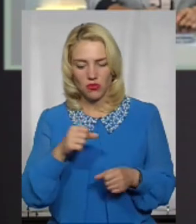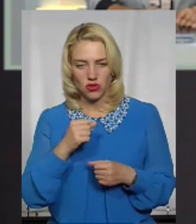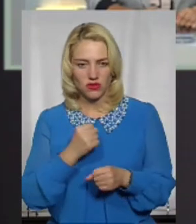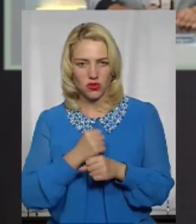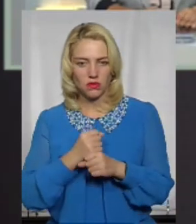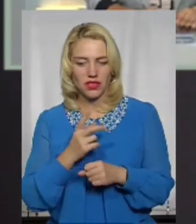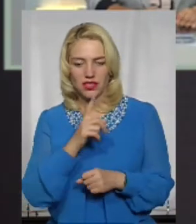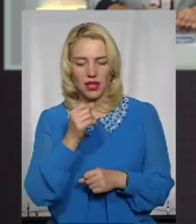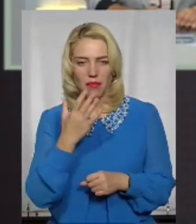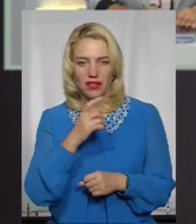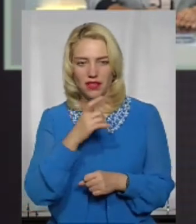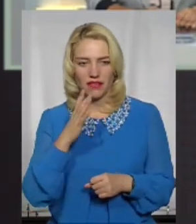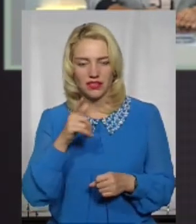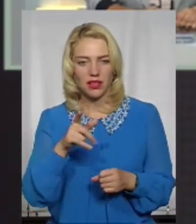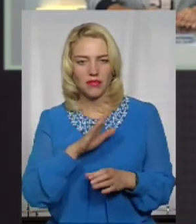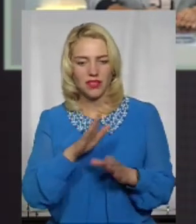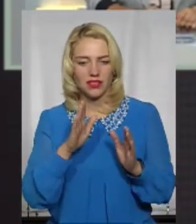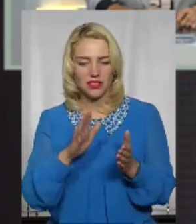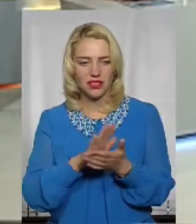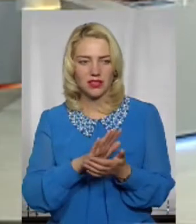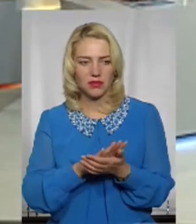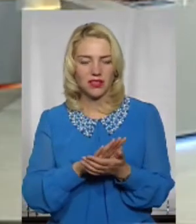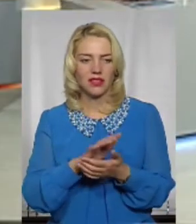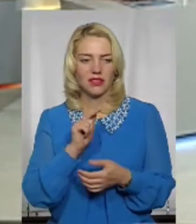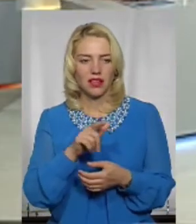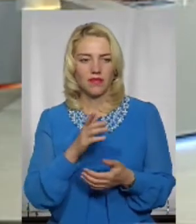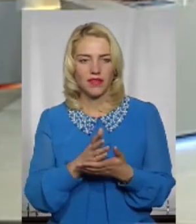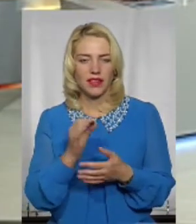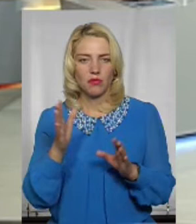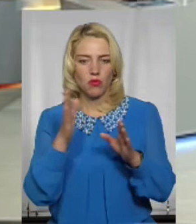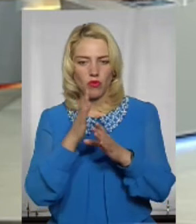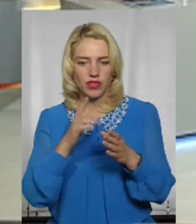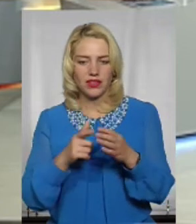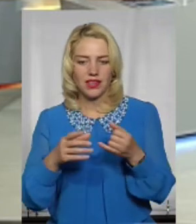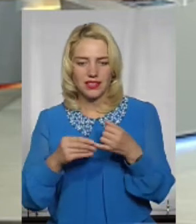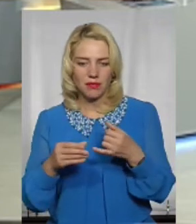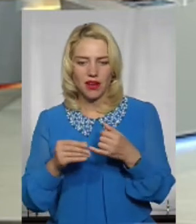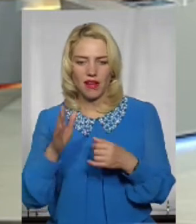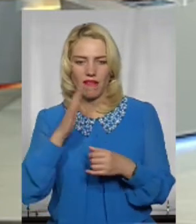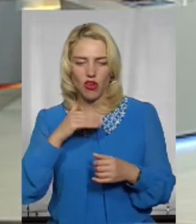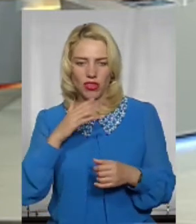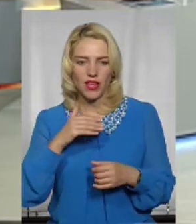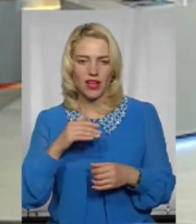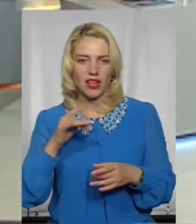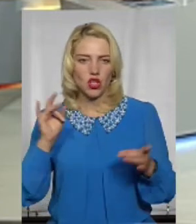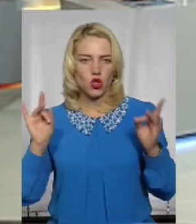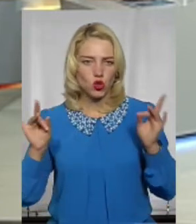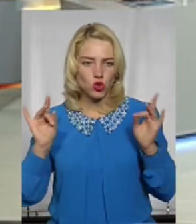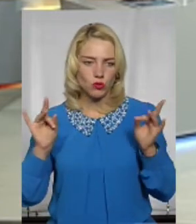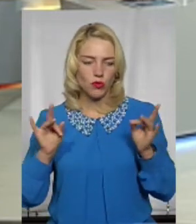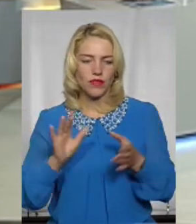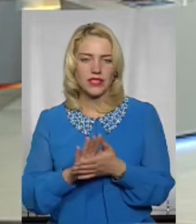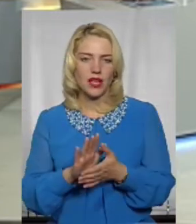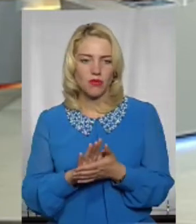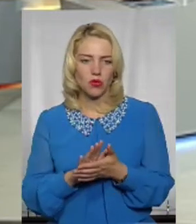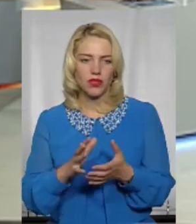Так? Так. Тому що там не лише сміття, там є і повітря, земля, вода, шумове